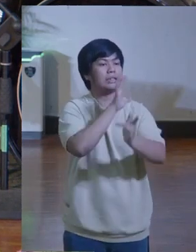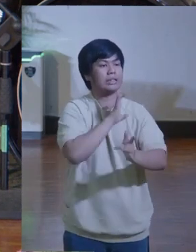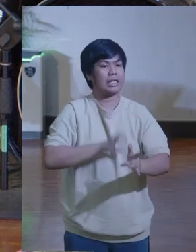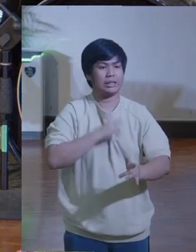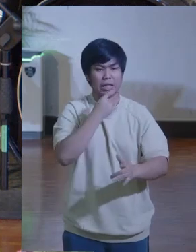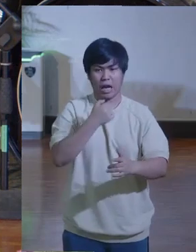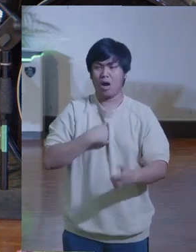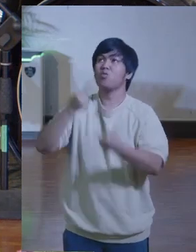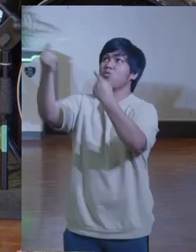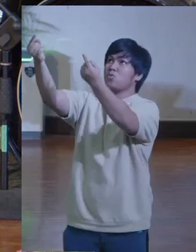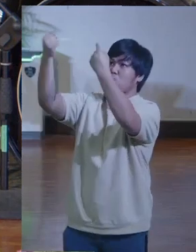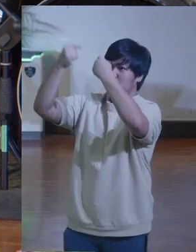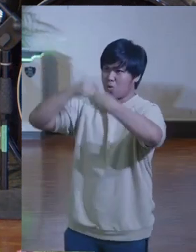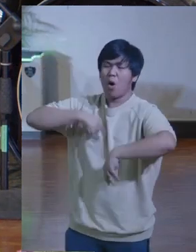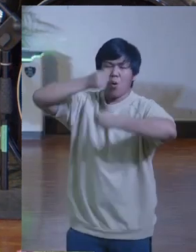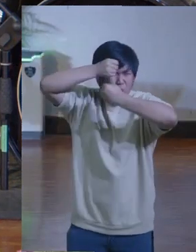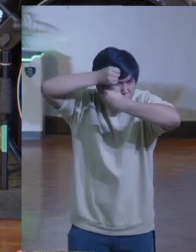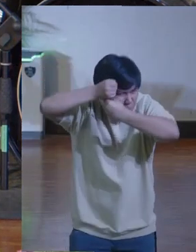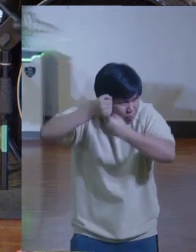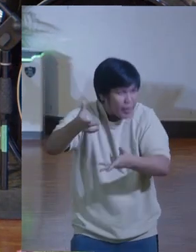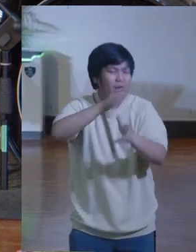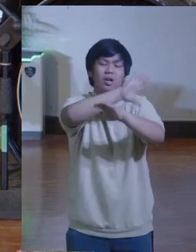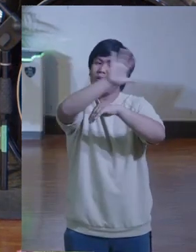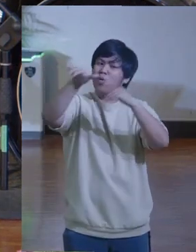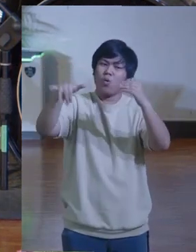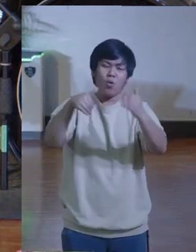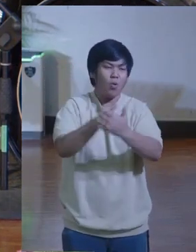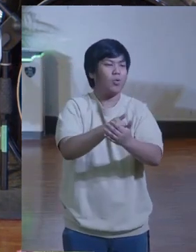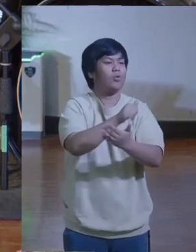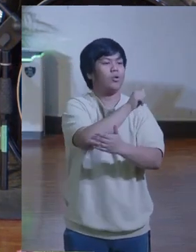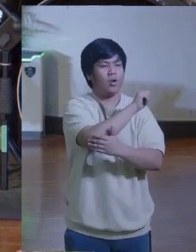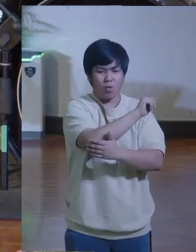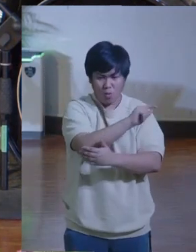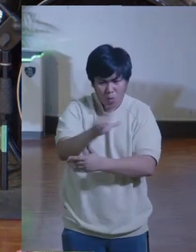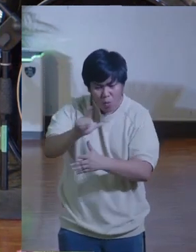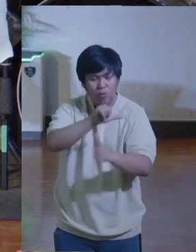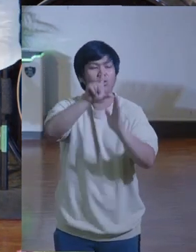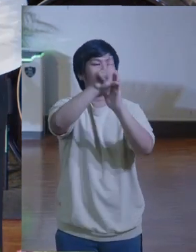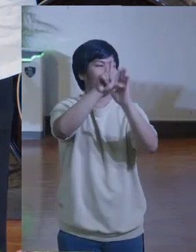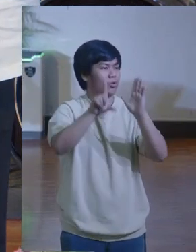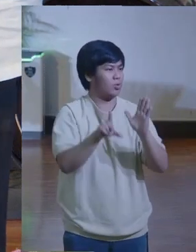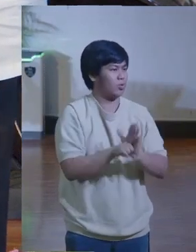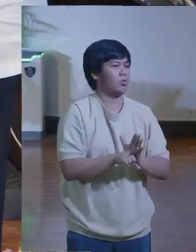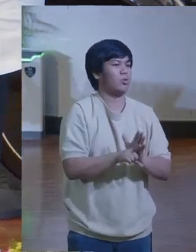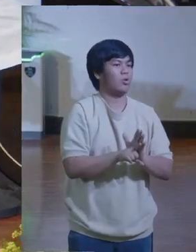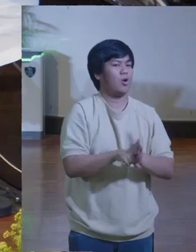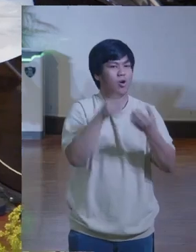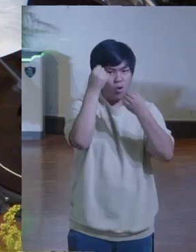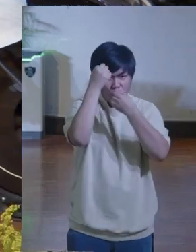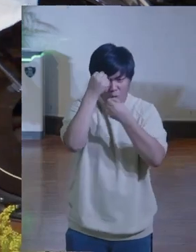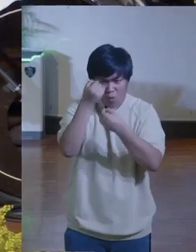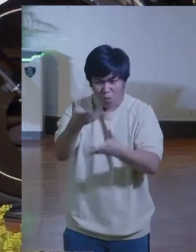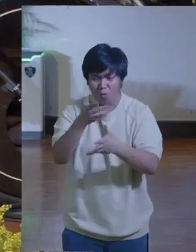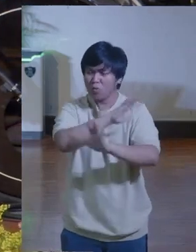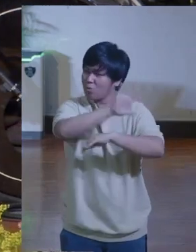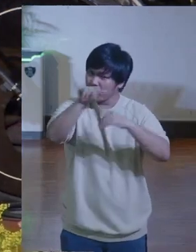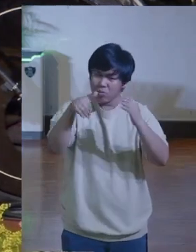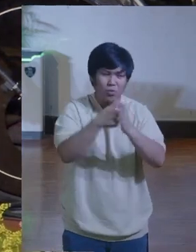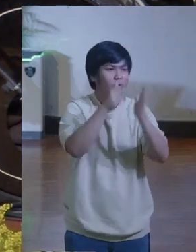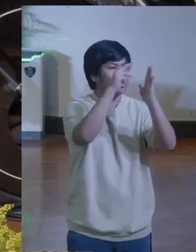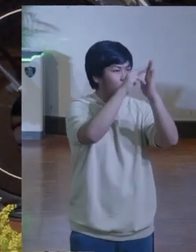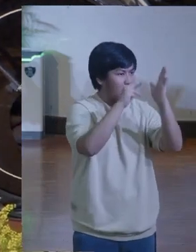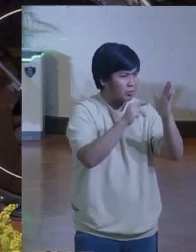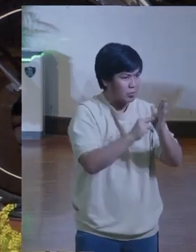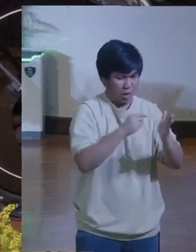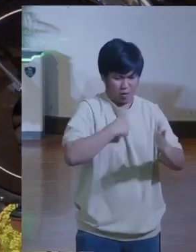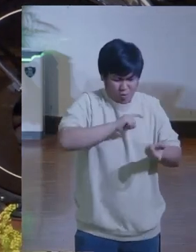them. Susundin ko lahat ang sinasabi ng batas. Susundin ko lahat ang requirement ng isang banal na